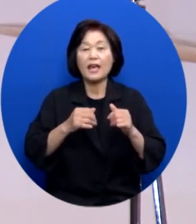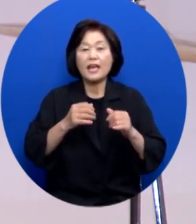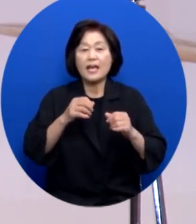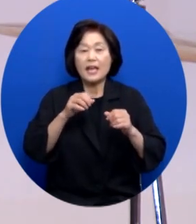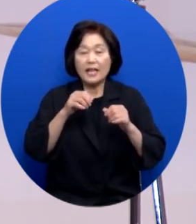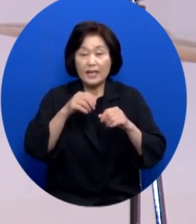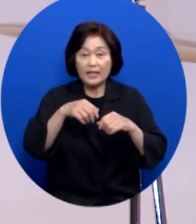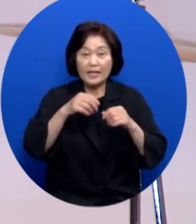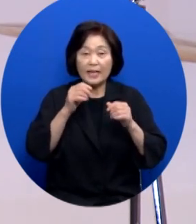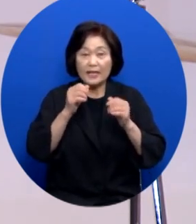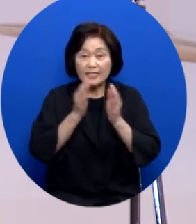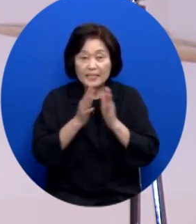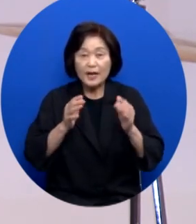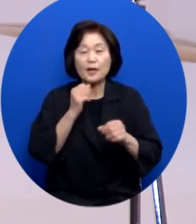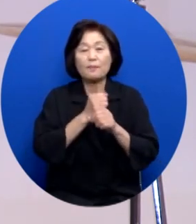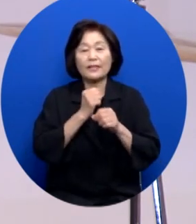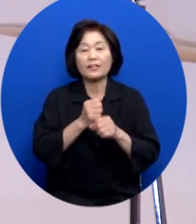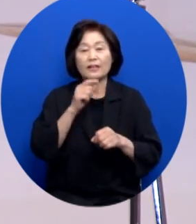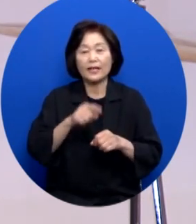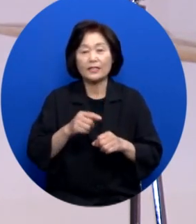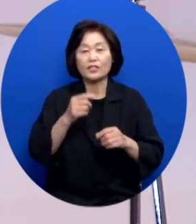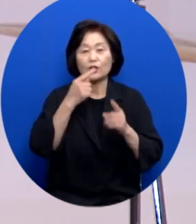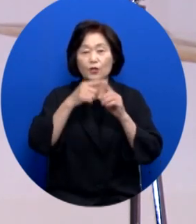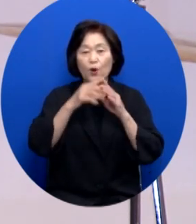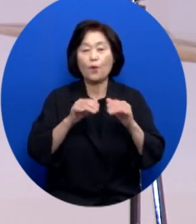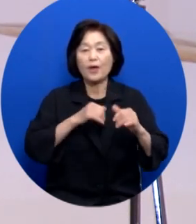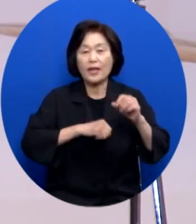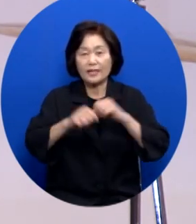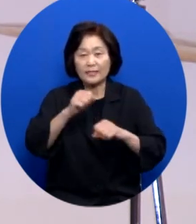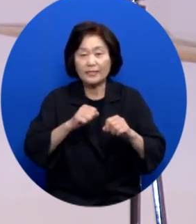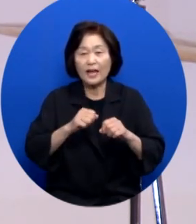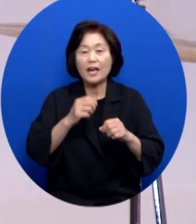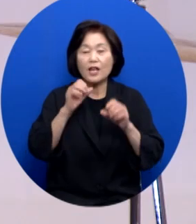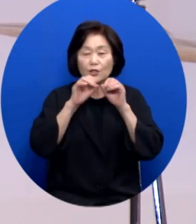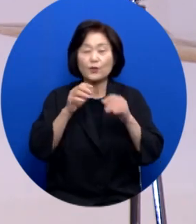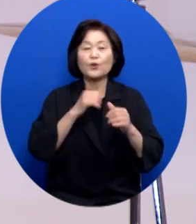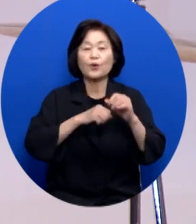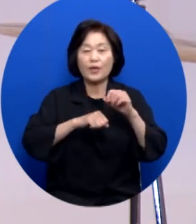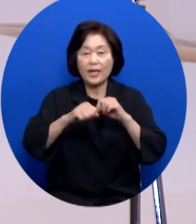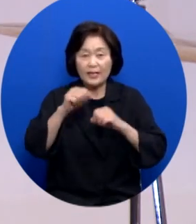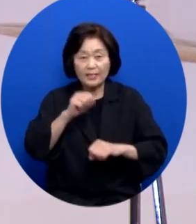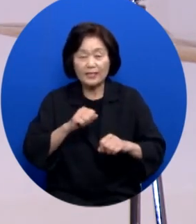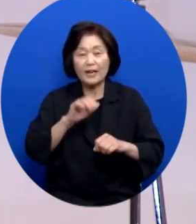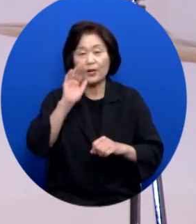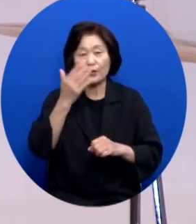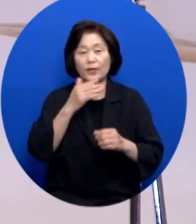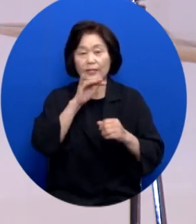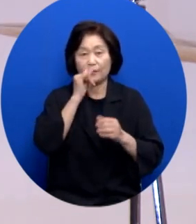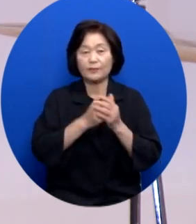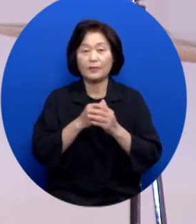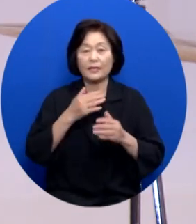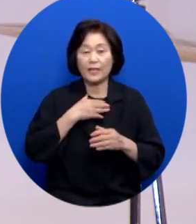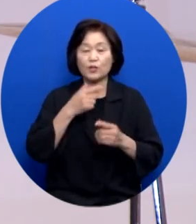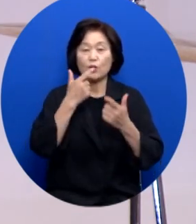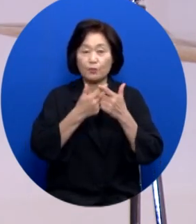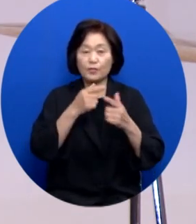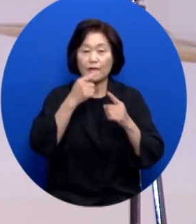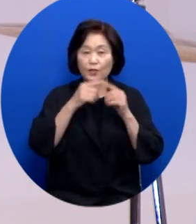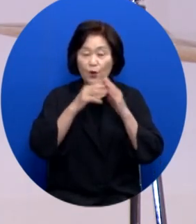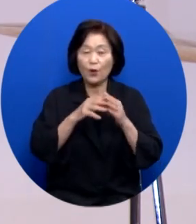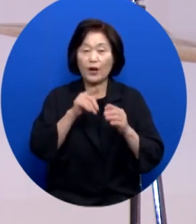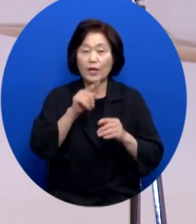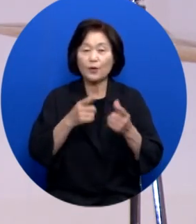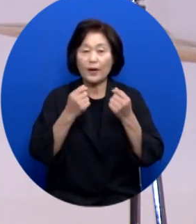내비게이션을 만들어가는 게 교회 역사, 선교 역사이기 때문에 저는 부산 교계가 그렇게 하나가 되고 이런 관계가